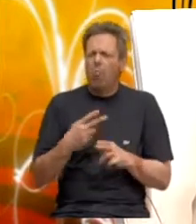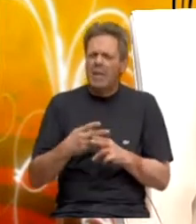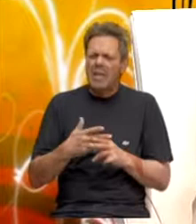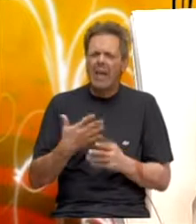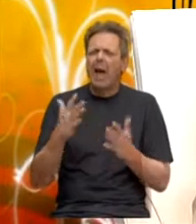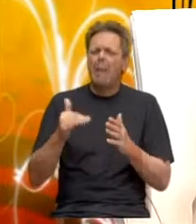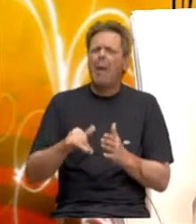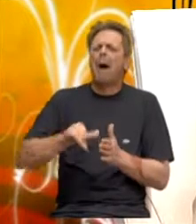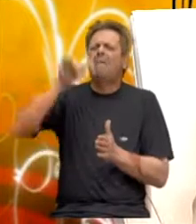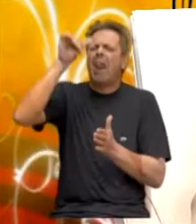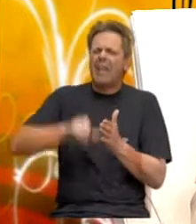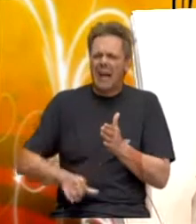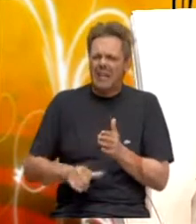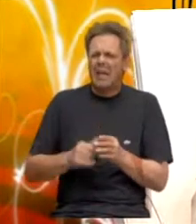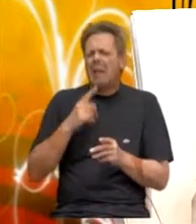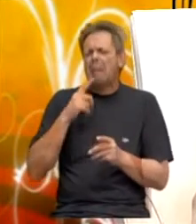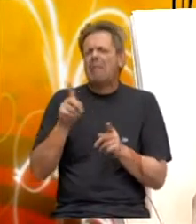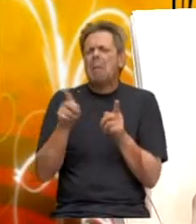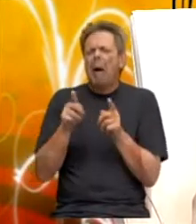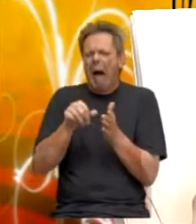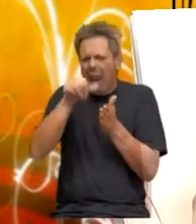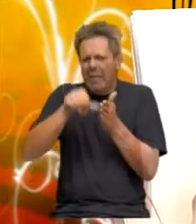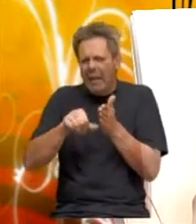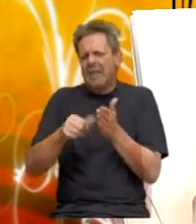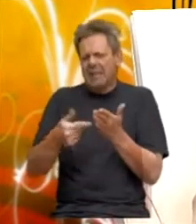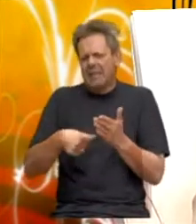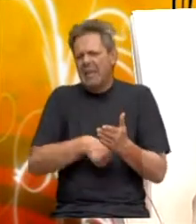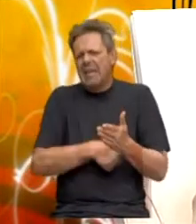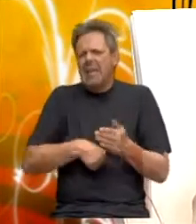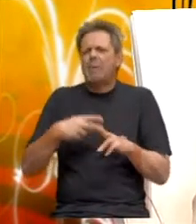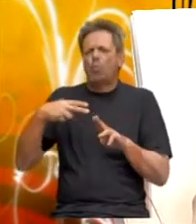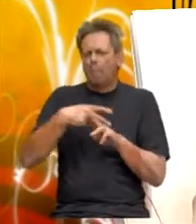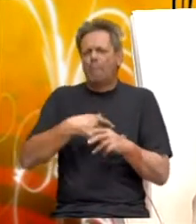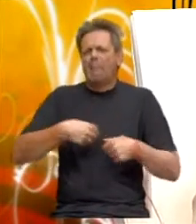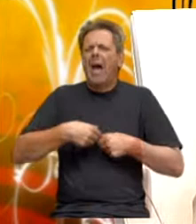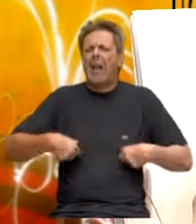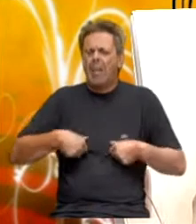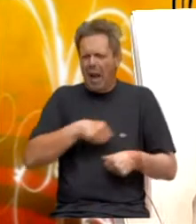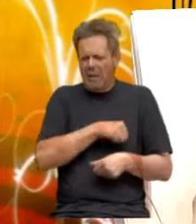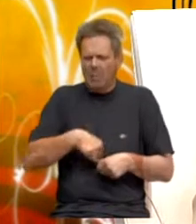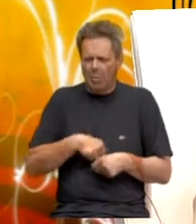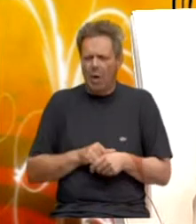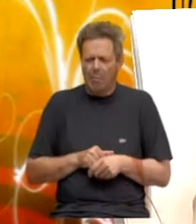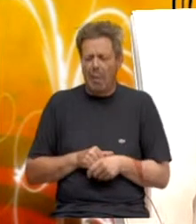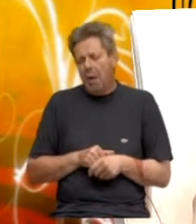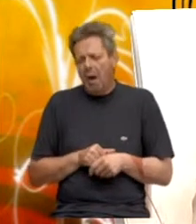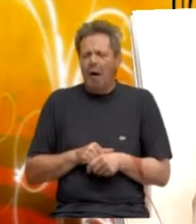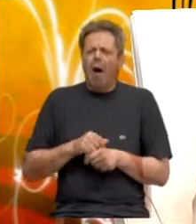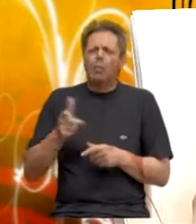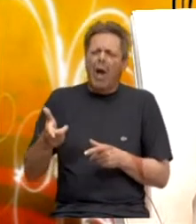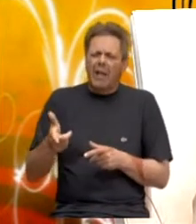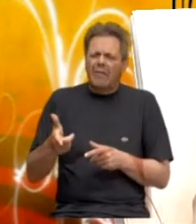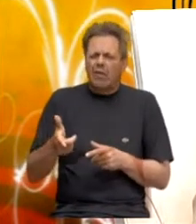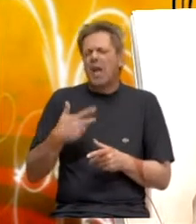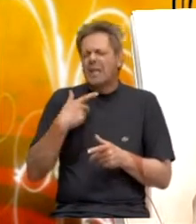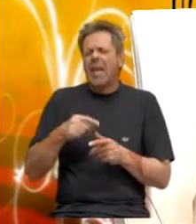napravi se mali rez od nekih 8 cm između rebara i on riješi jednu krvnu žilu, a druga krvna žila se riješi ili kroz ruku ili